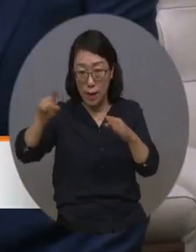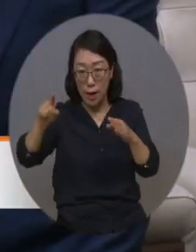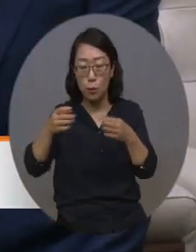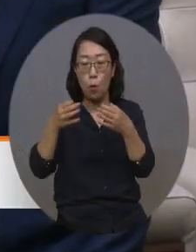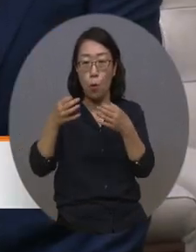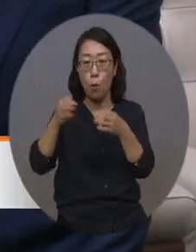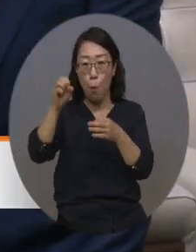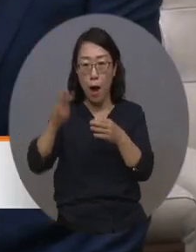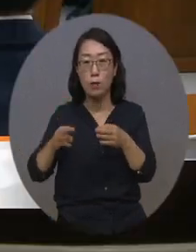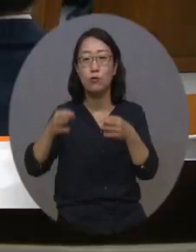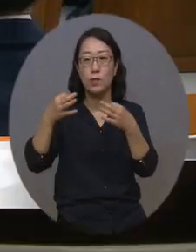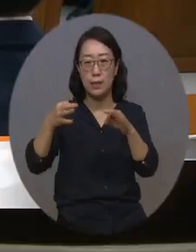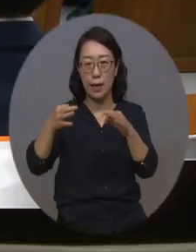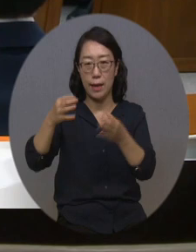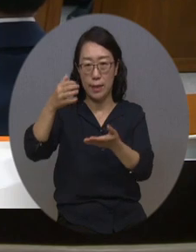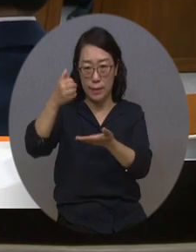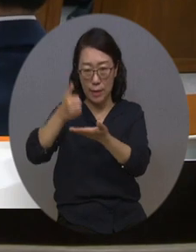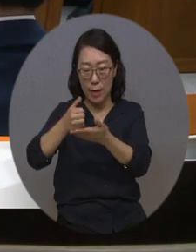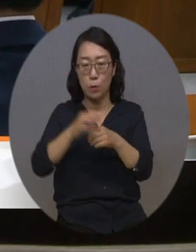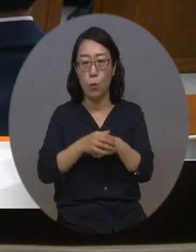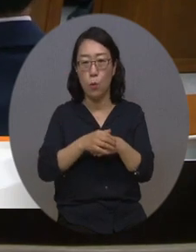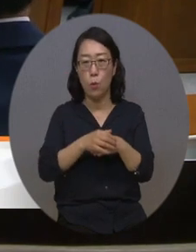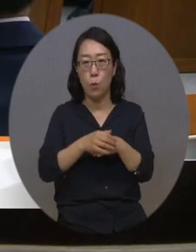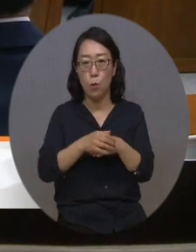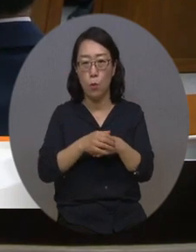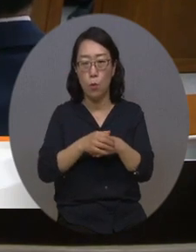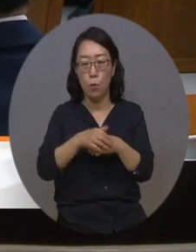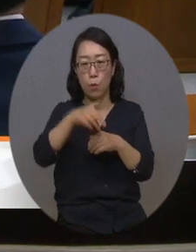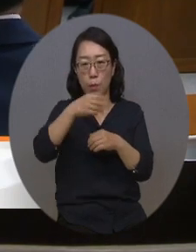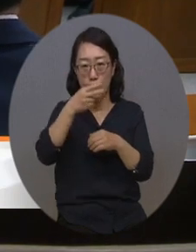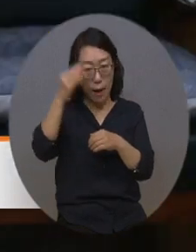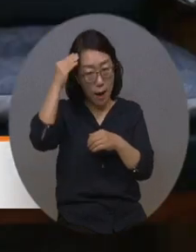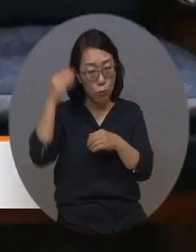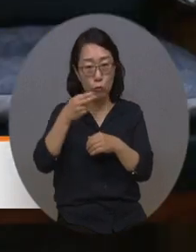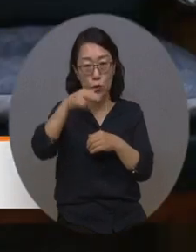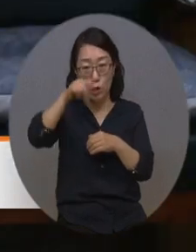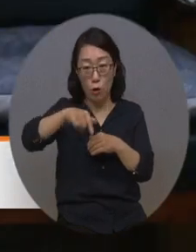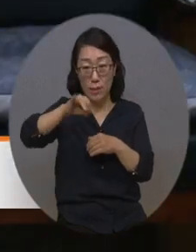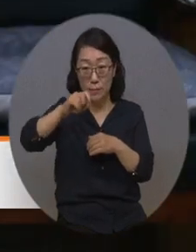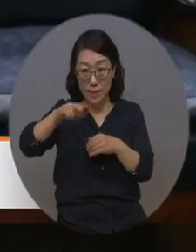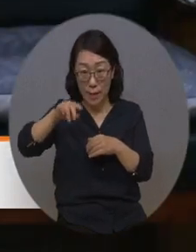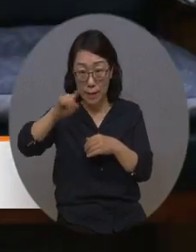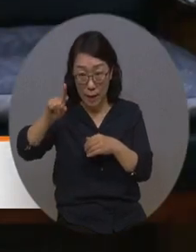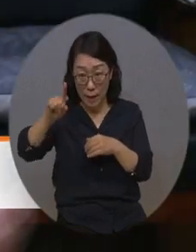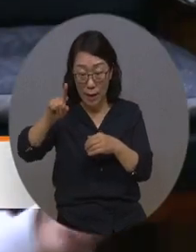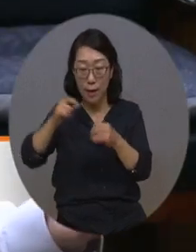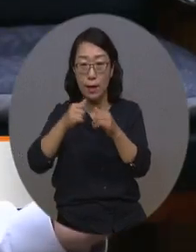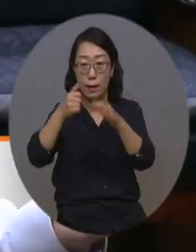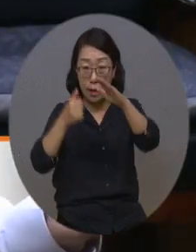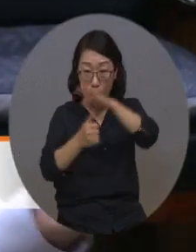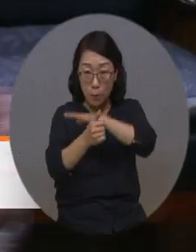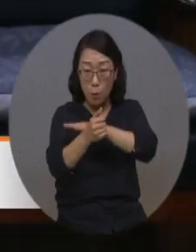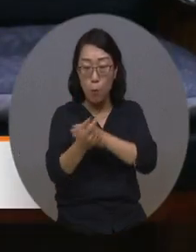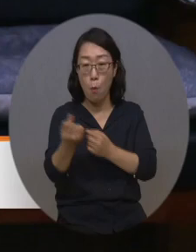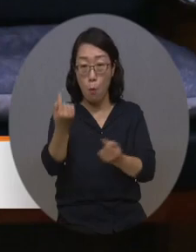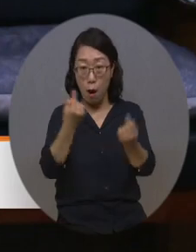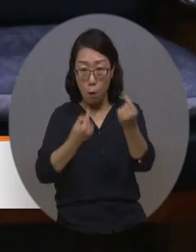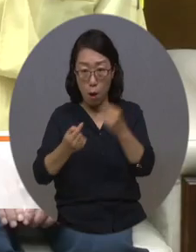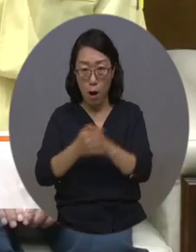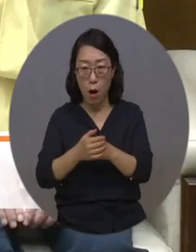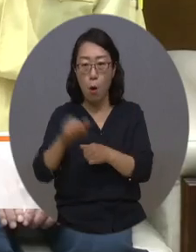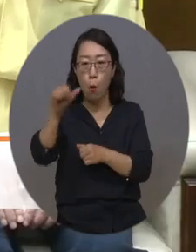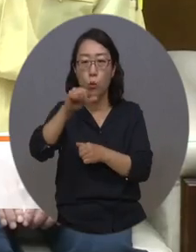송종국 굉장 허정 대한적십자 서 광주전남 회장 등이 참석한 가운데 소외 주민을 위해 5천만원